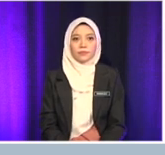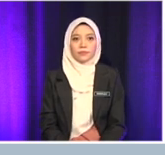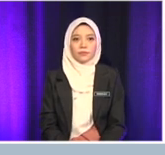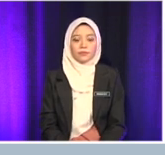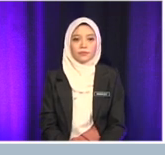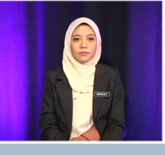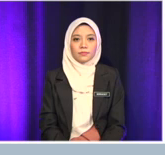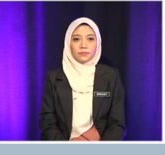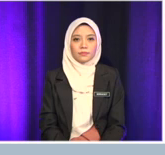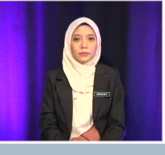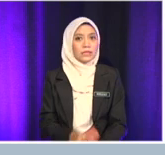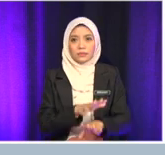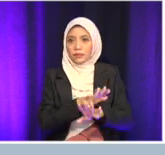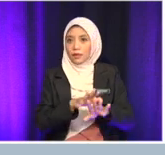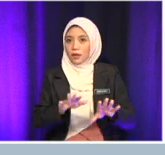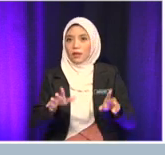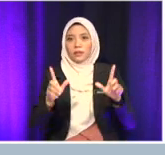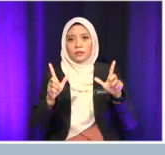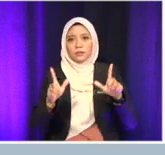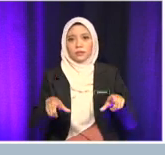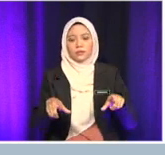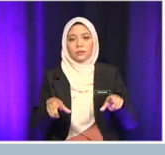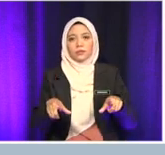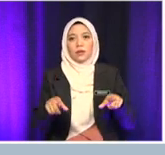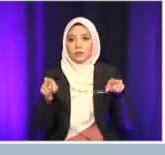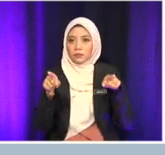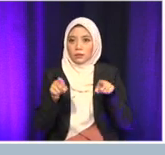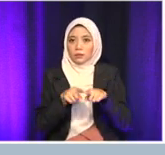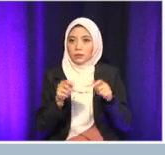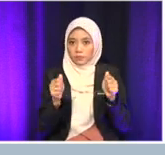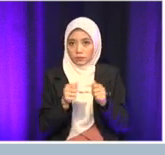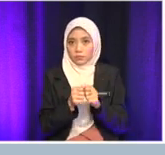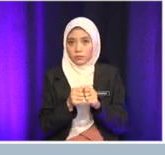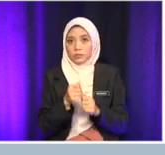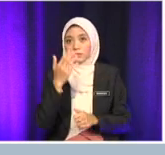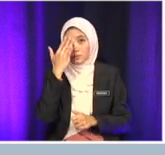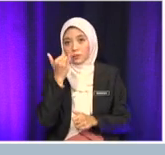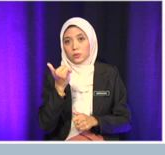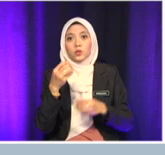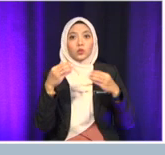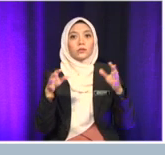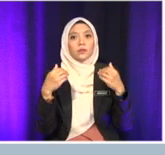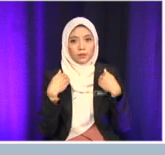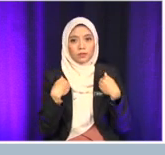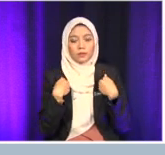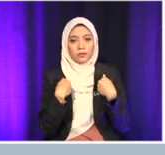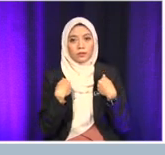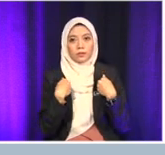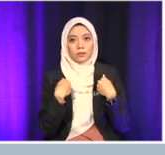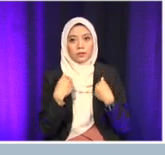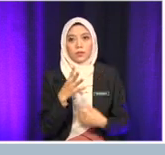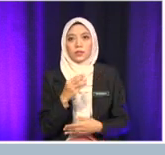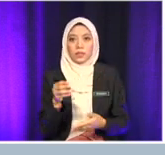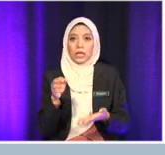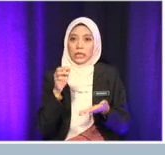di sini jangan letak simbol sama dengan karena sama dengan sudah ada di sini oke dan seterusnya tekan